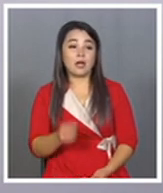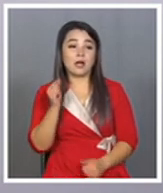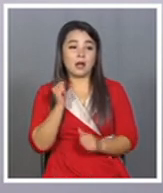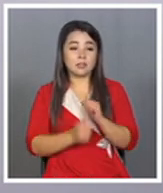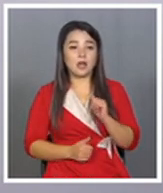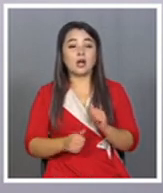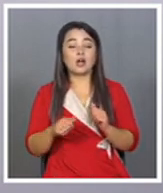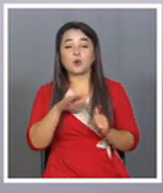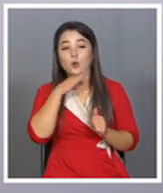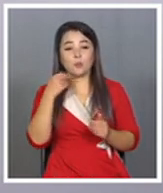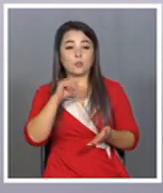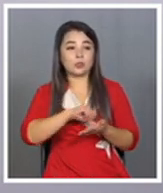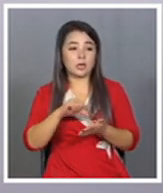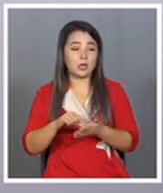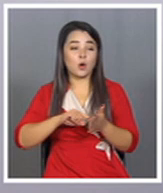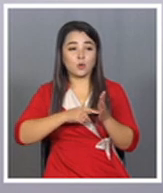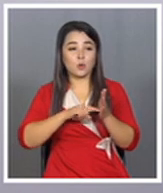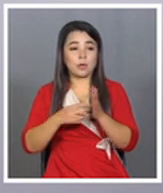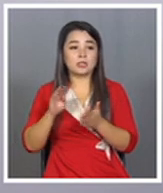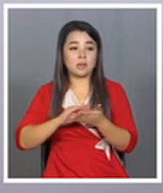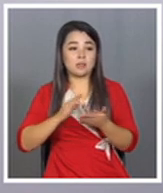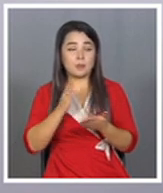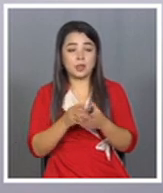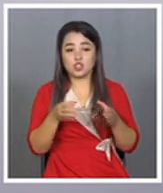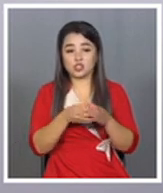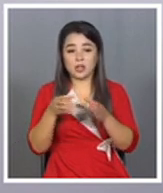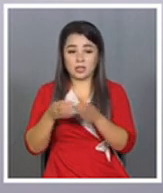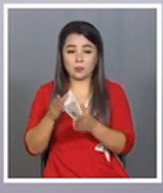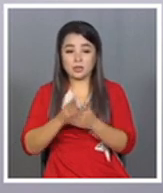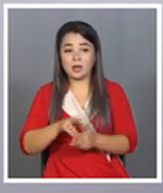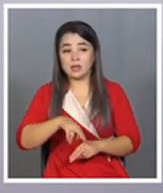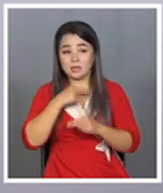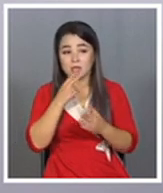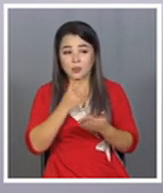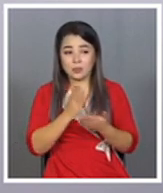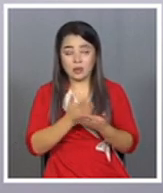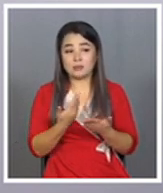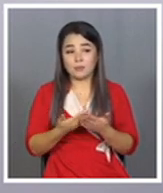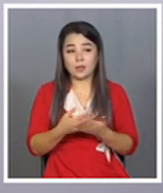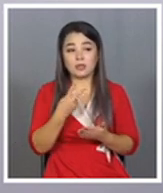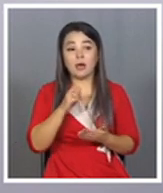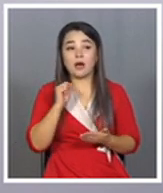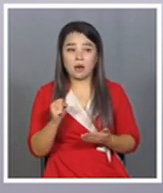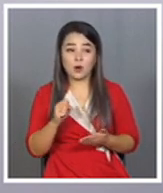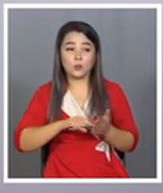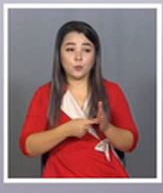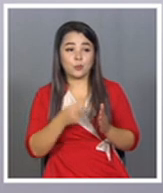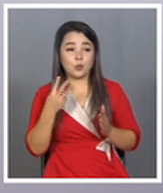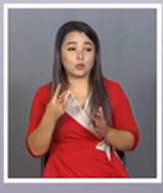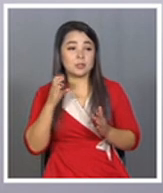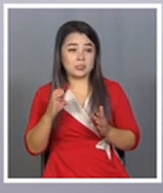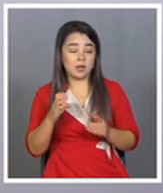көп мүшені көбейткіштерге жіктеп жазайық. Онда біз не байқаймыз? Қараңыздар, 2А көбейту